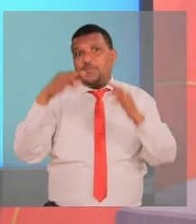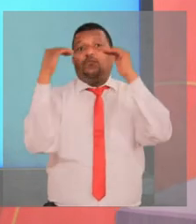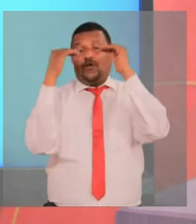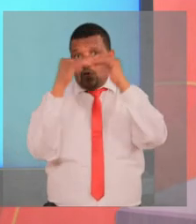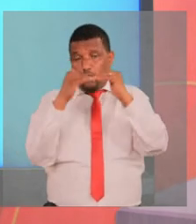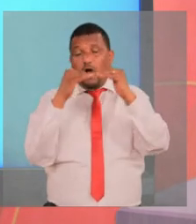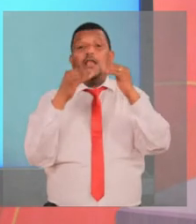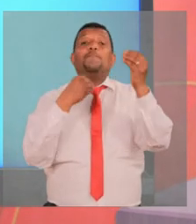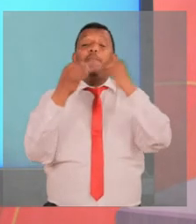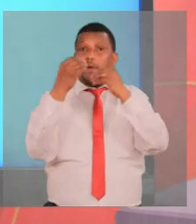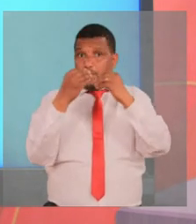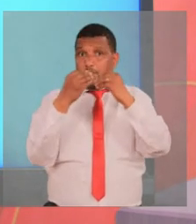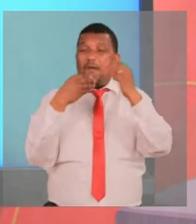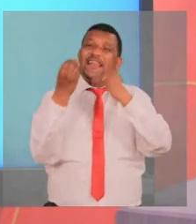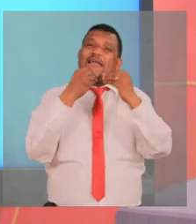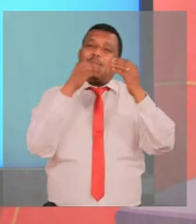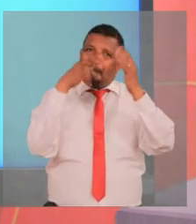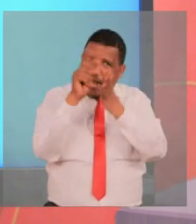के